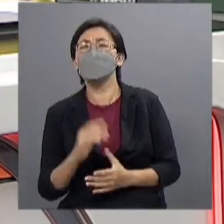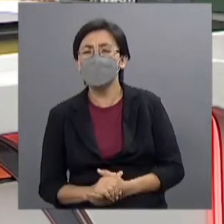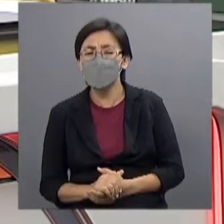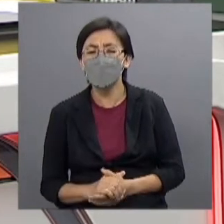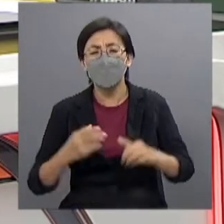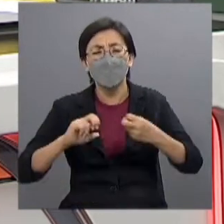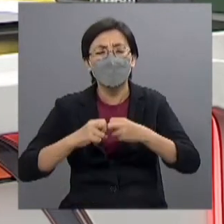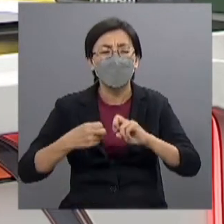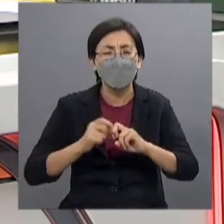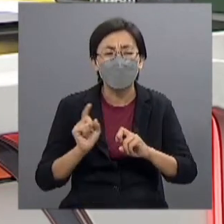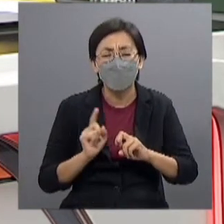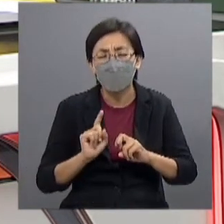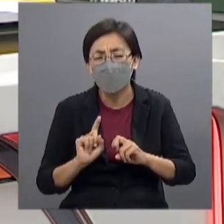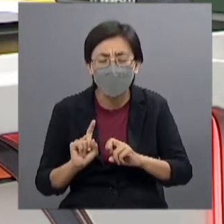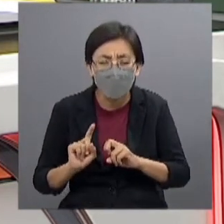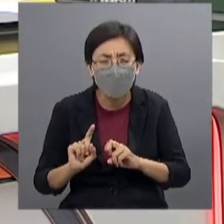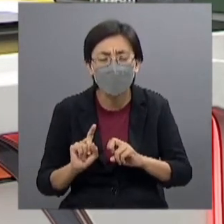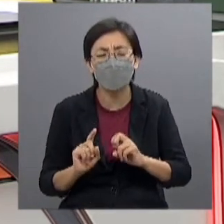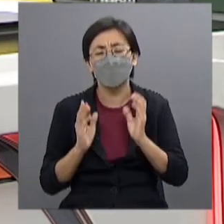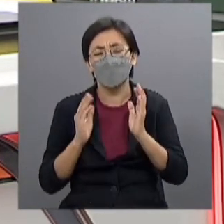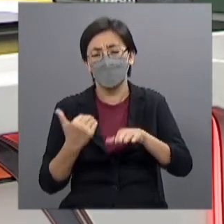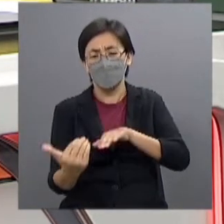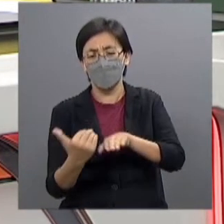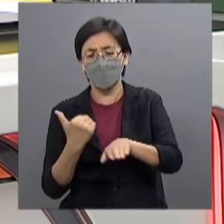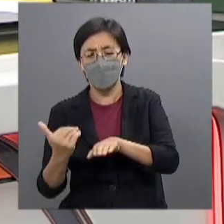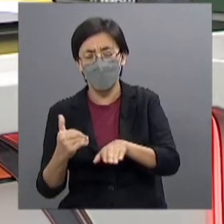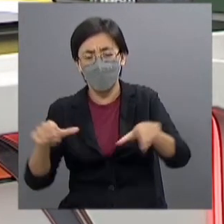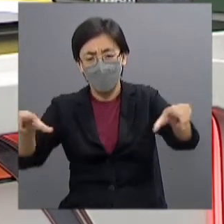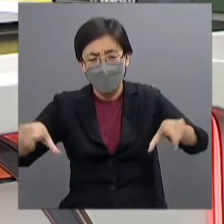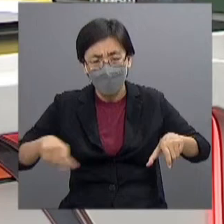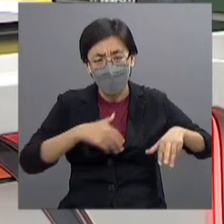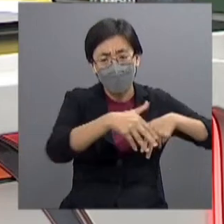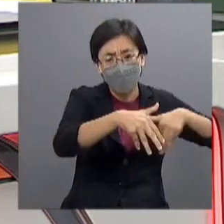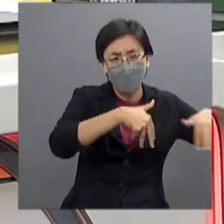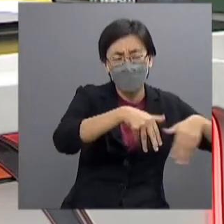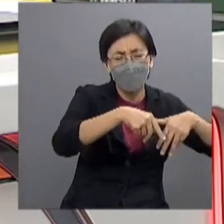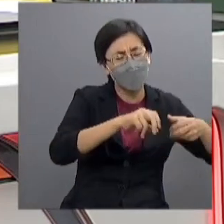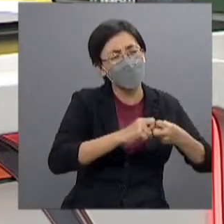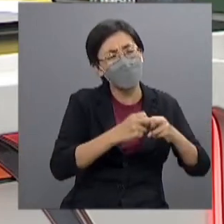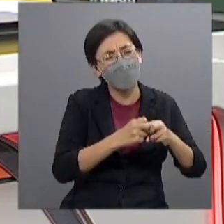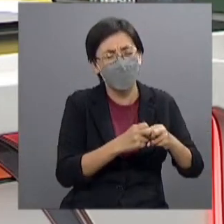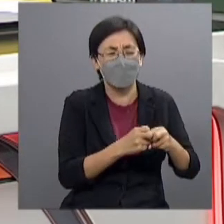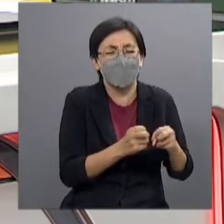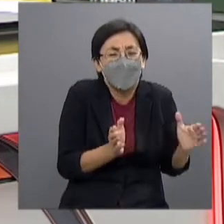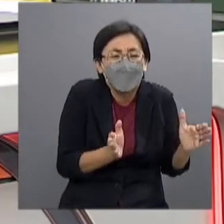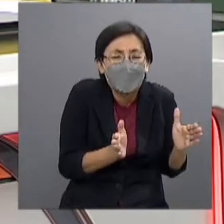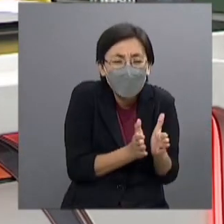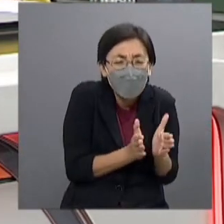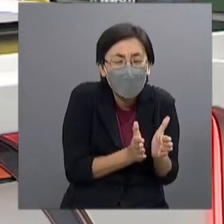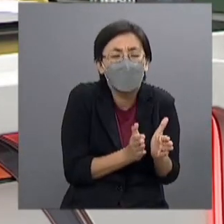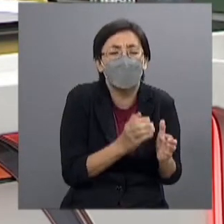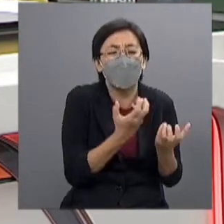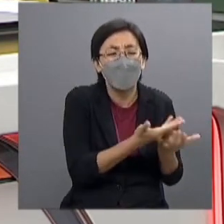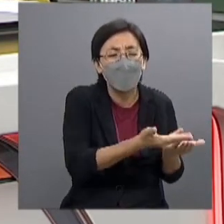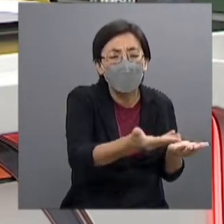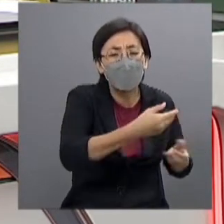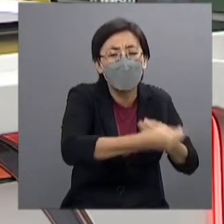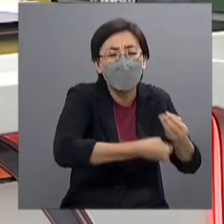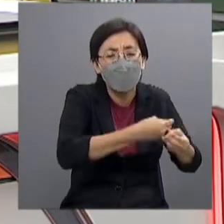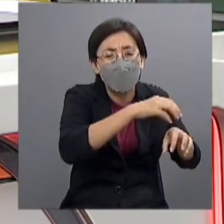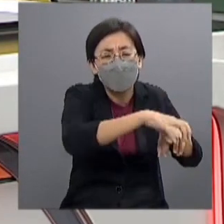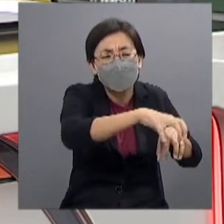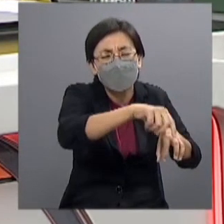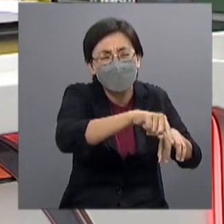ว่าเป็นการริดรอนสิทธิของคนเดินเท้าด้วยหรือไม่กับการตั้งร้านค้าต่างๆบนทางเท้าแบบ